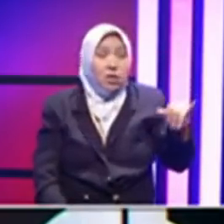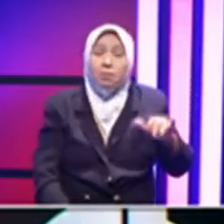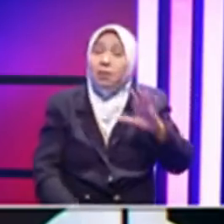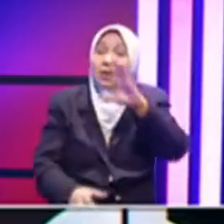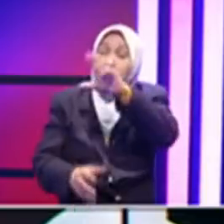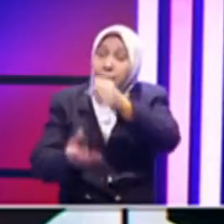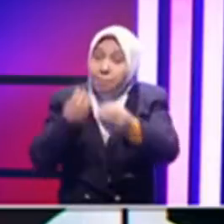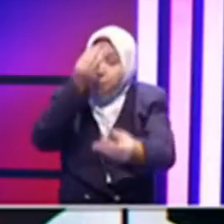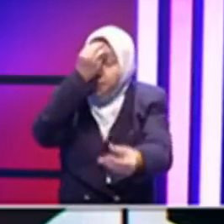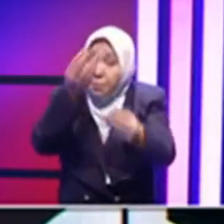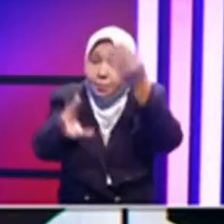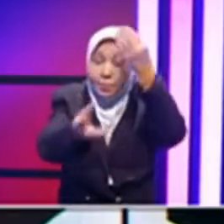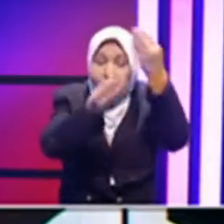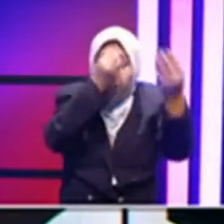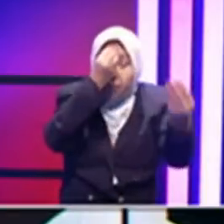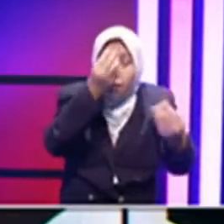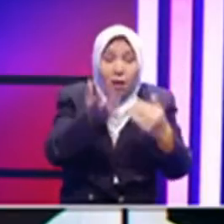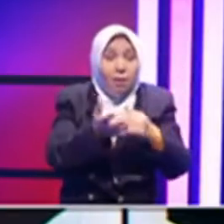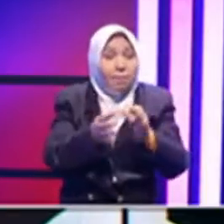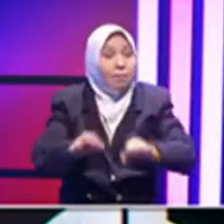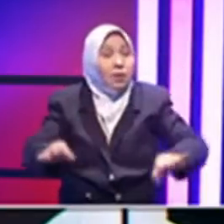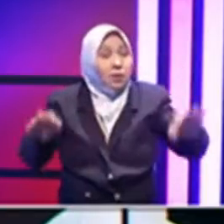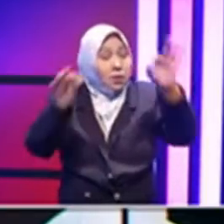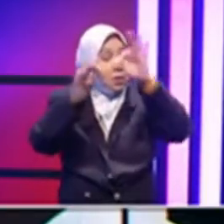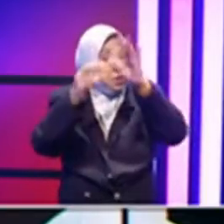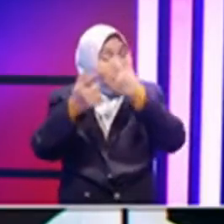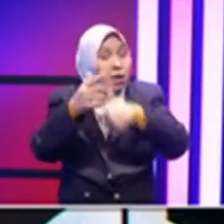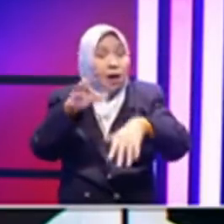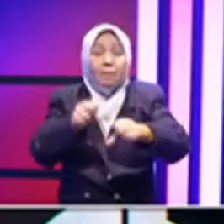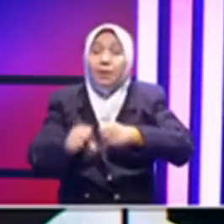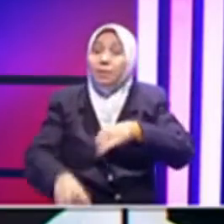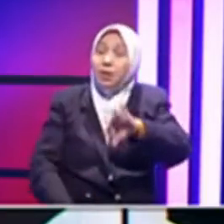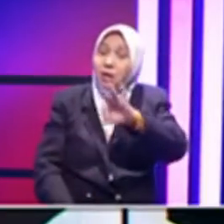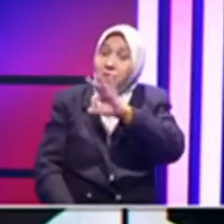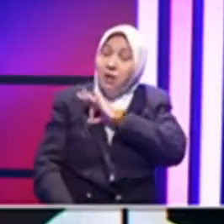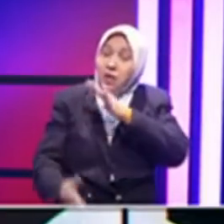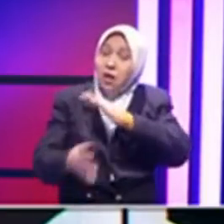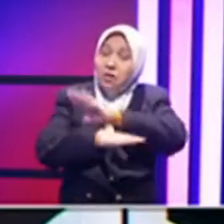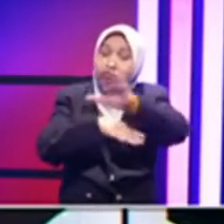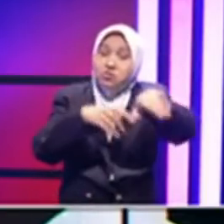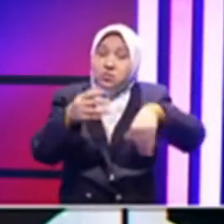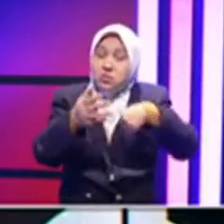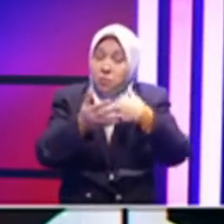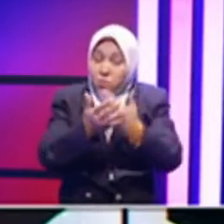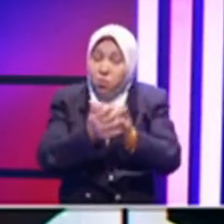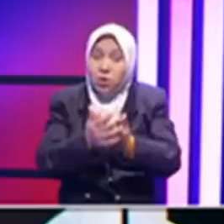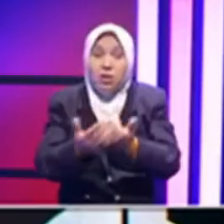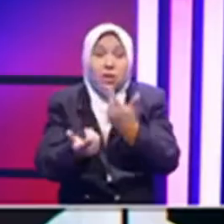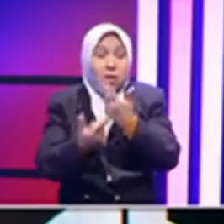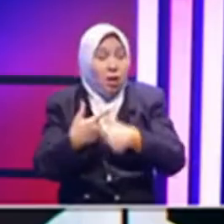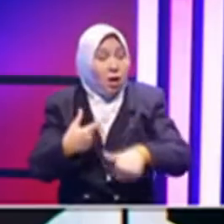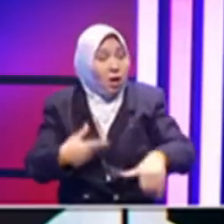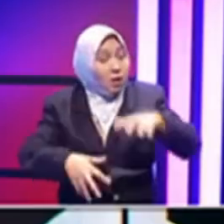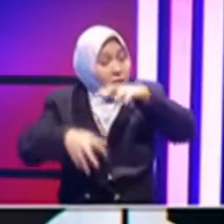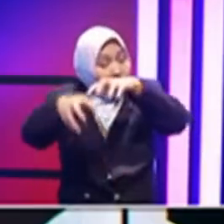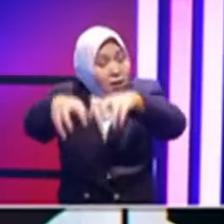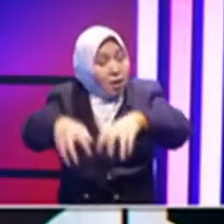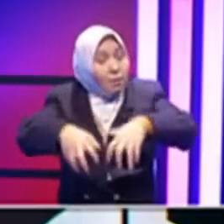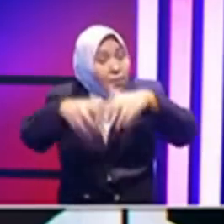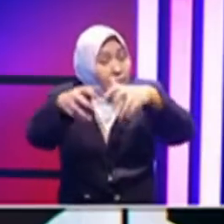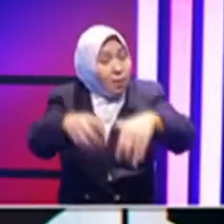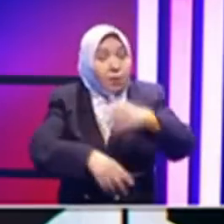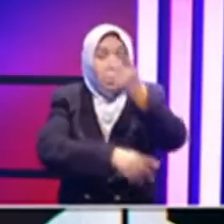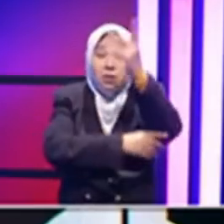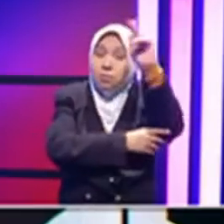mengambil pelajaran itu lebih penting daripada mengambil manfaat daripada semua, daripada tanam-tanaman,